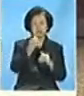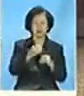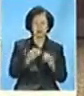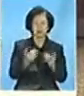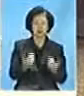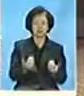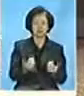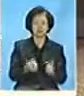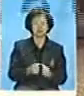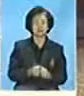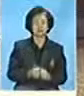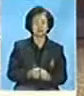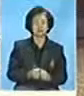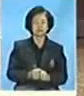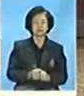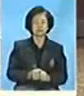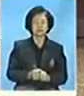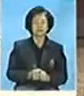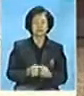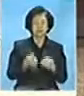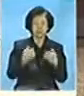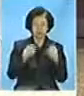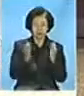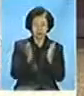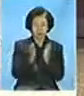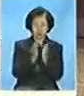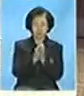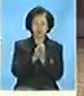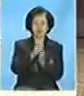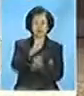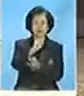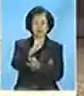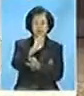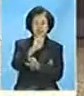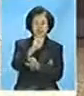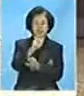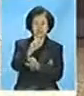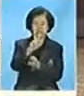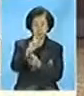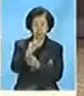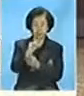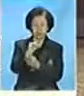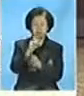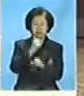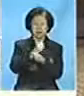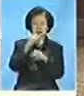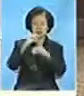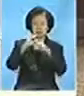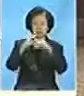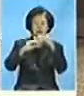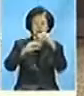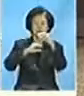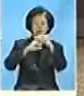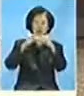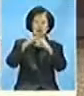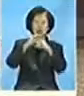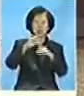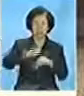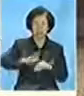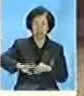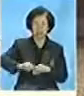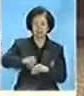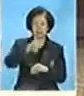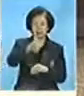ยังมีการร่วมกับท่านนิคมนะทำโครงการเด็กดีโครงการเด็กดีก็คือโครงการ